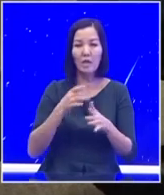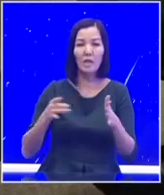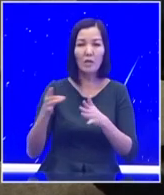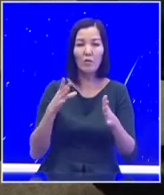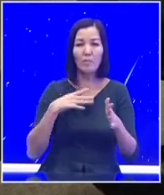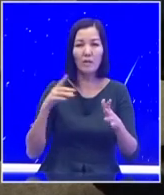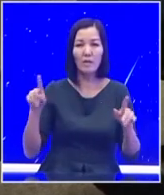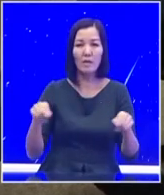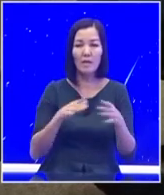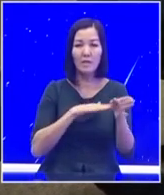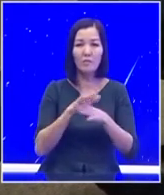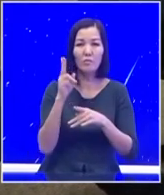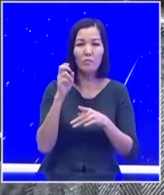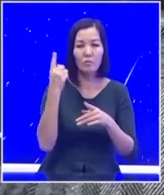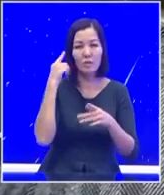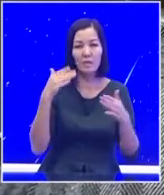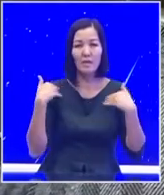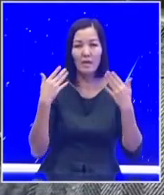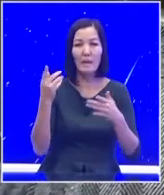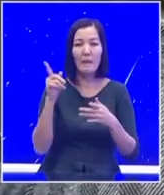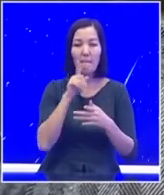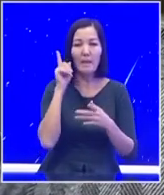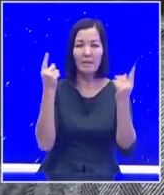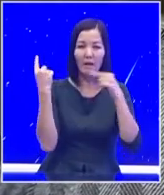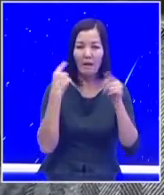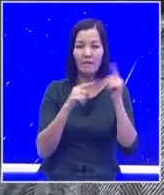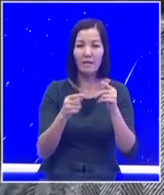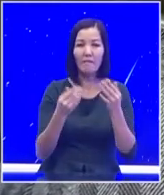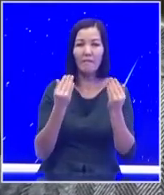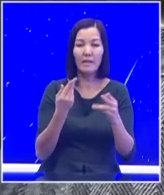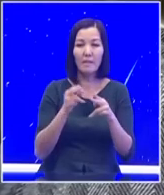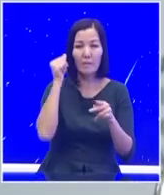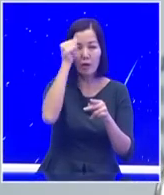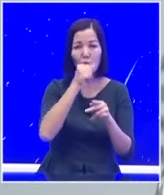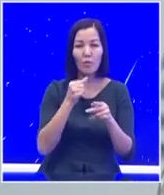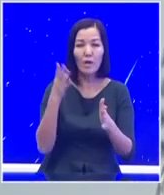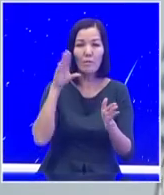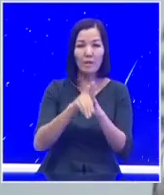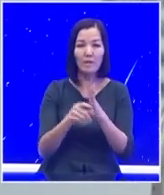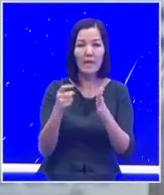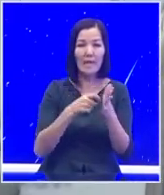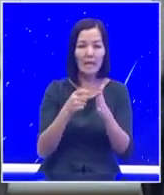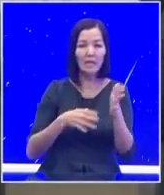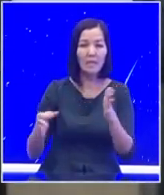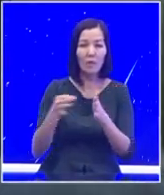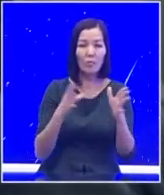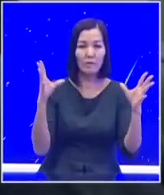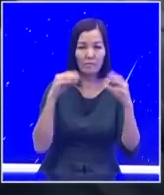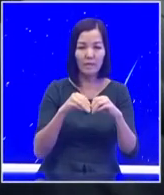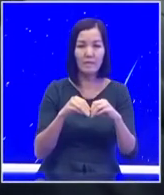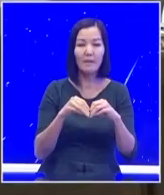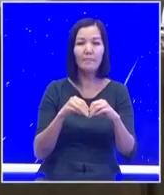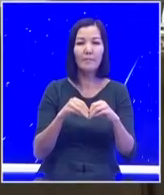было реализовано более 200 идей молодых авторов. В текущем году к Алматинской области присоединилась и Карагандинская. Число